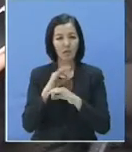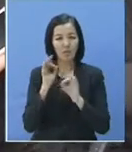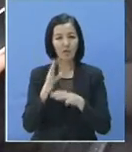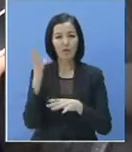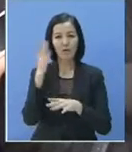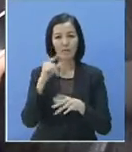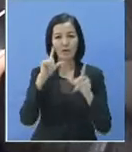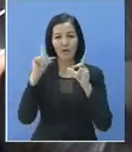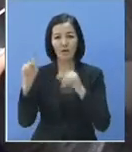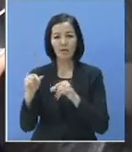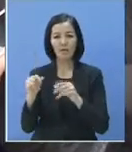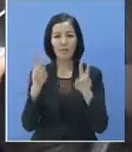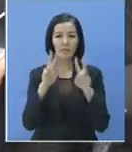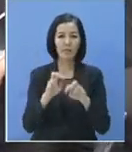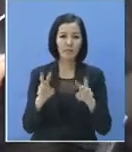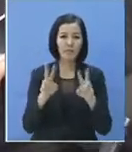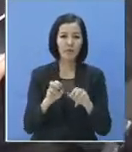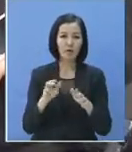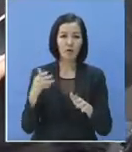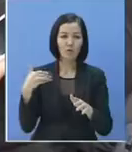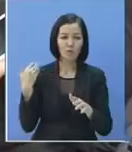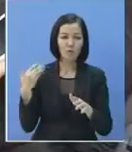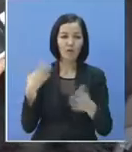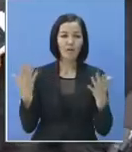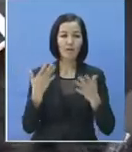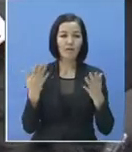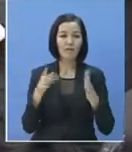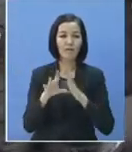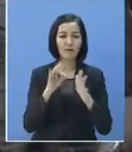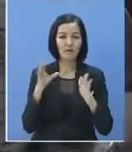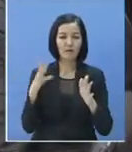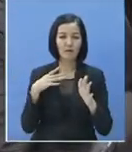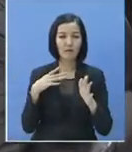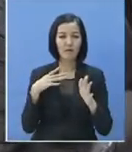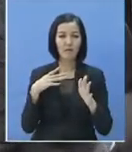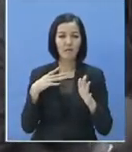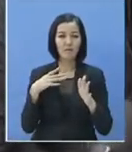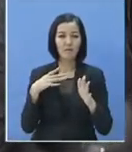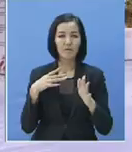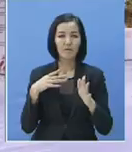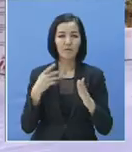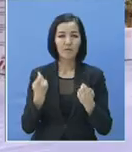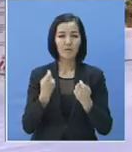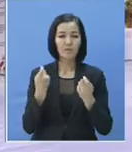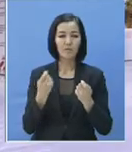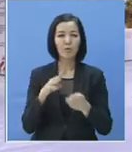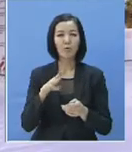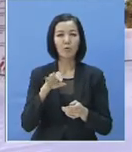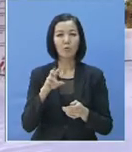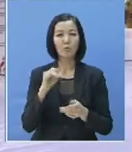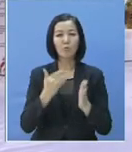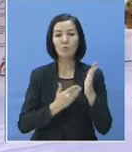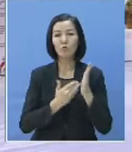Алматы и уже знаем, какие нам минеральные удобрения давать. Ну и семена, конечно, они потенциал семян хороший. Тұқым